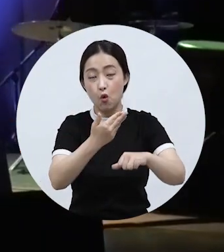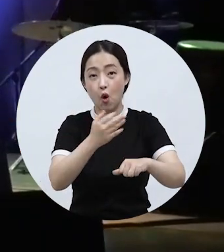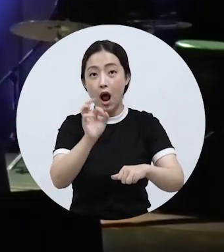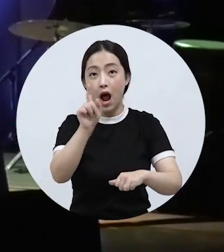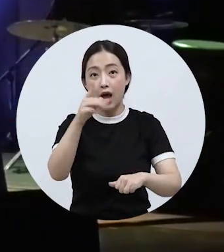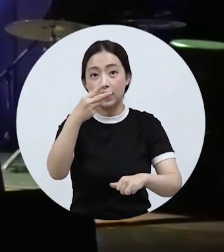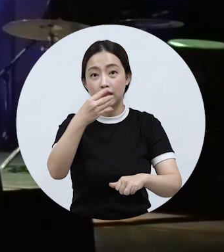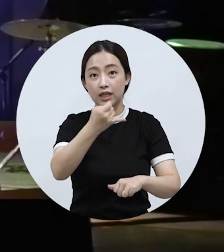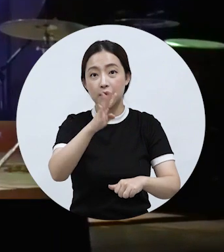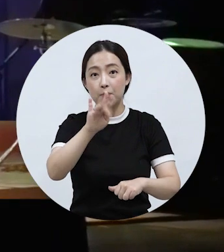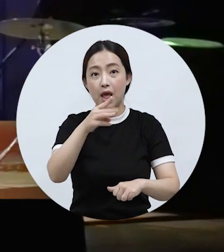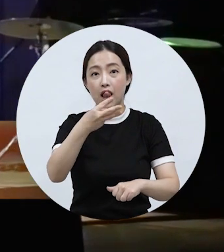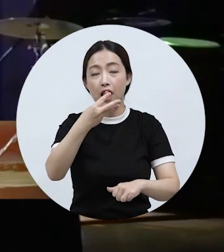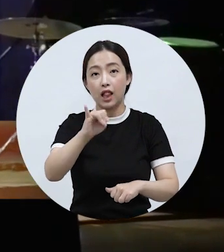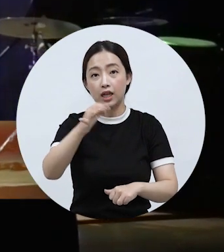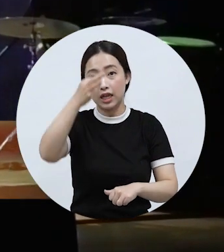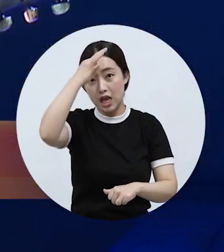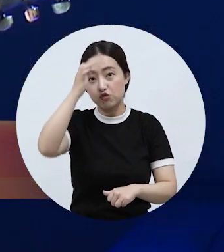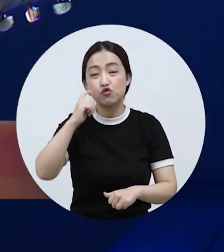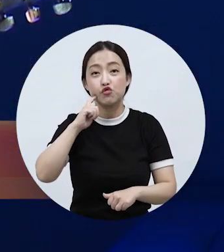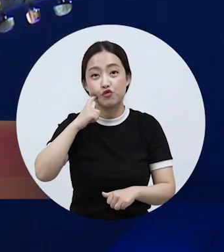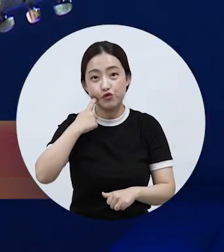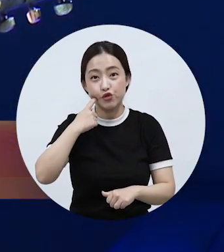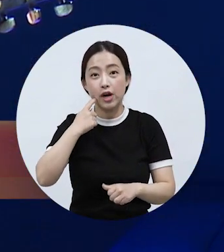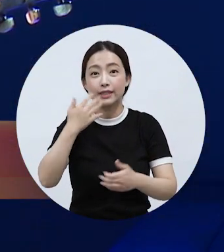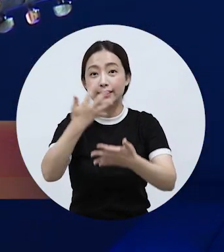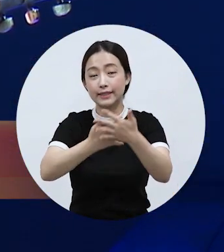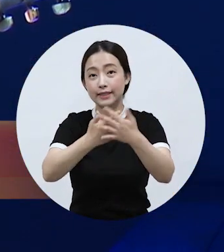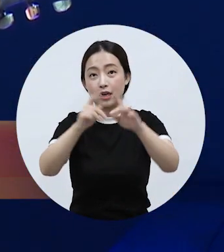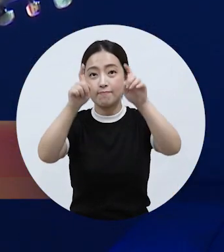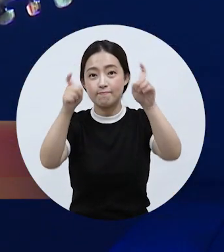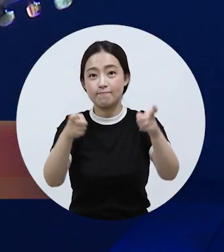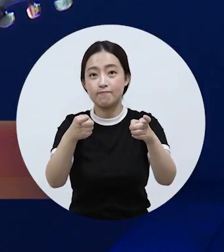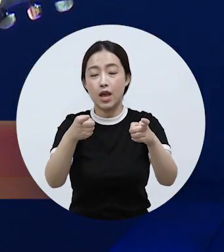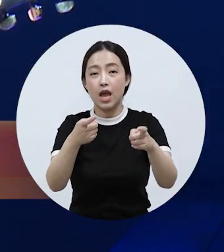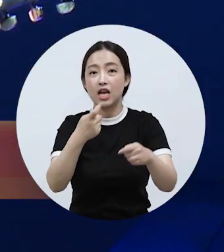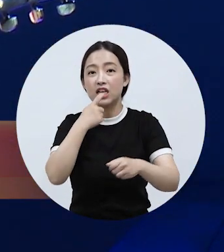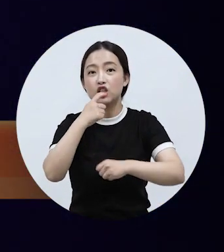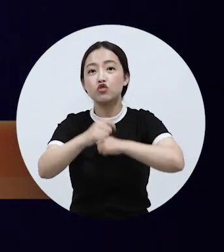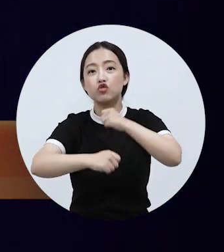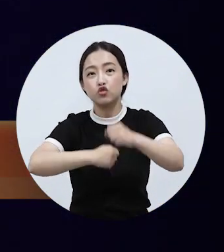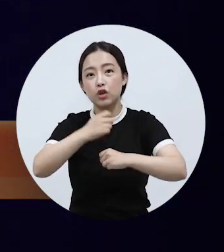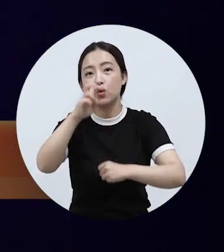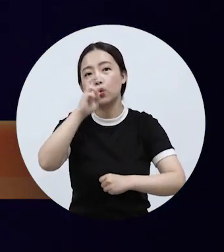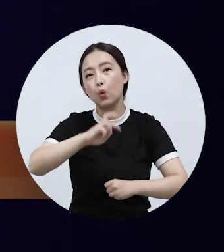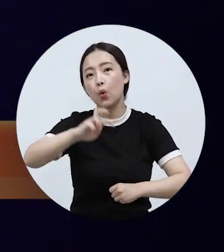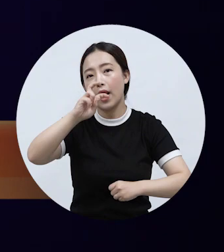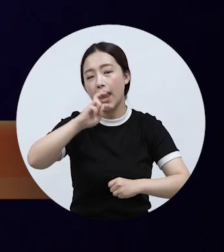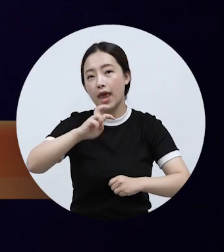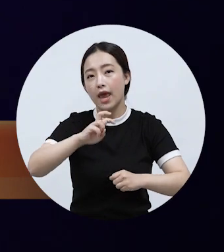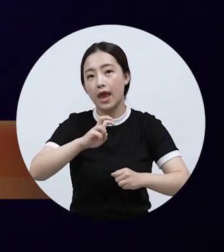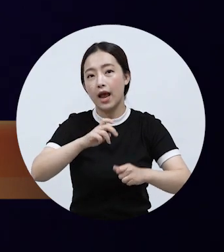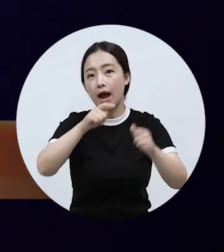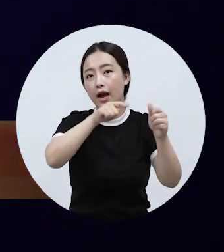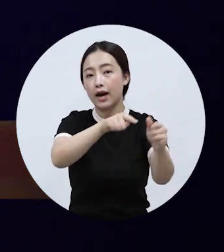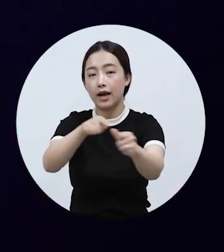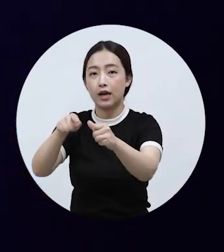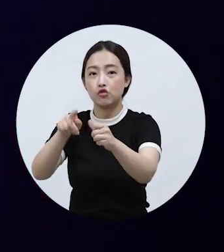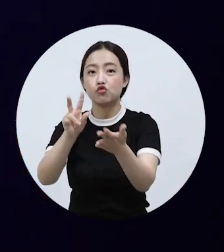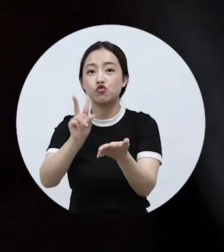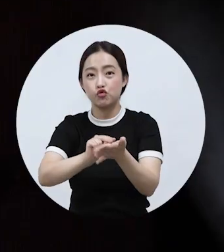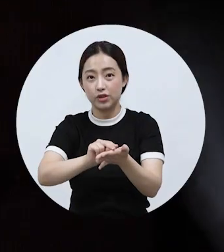10일에는 구로 아트밸리 예술극장에서 민주주의를 노래하다를 주제로 위로와 응원이 담긴 공연이 펼쳐져